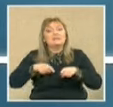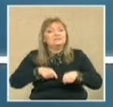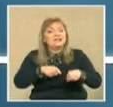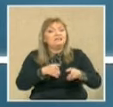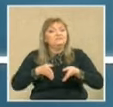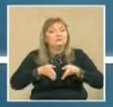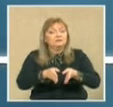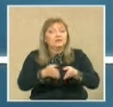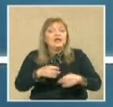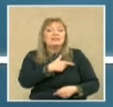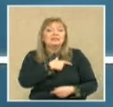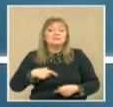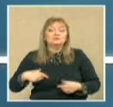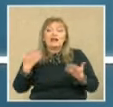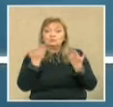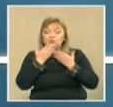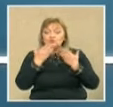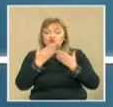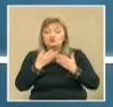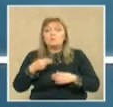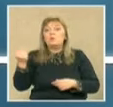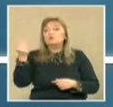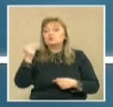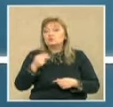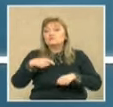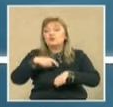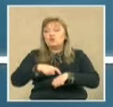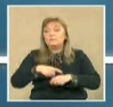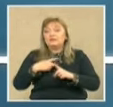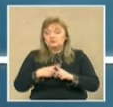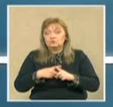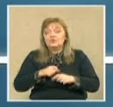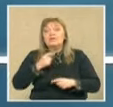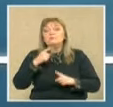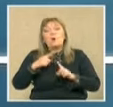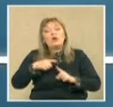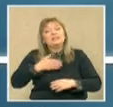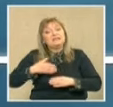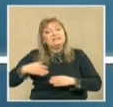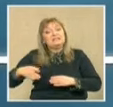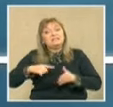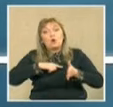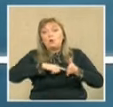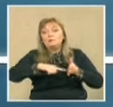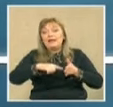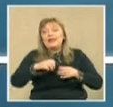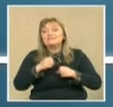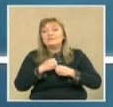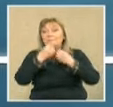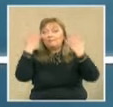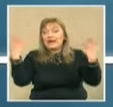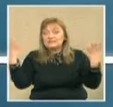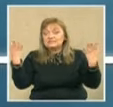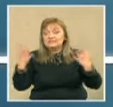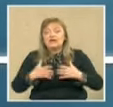по изкуствата Добри Христов става на 76 години и по традиция отбелязва този празник, като споделя уменията на учители и ученици